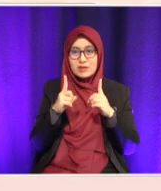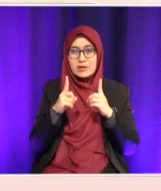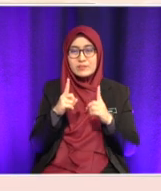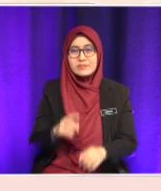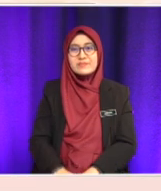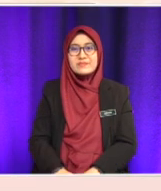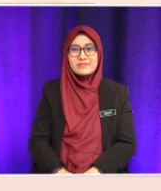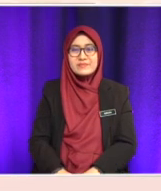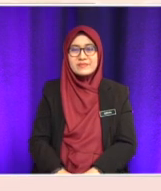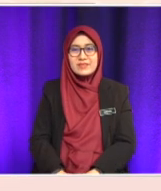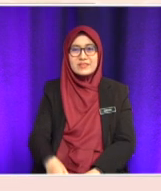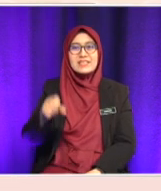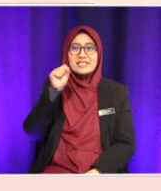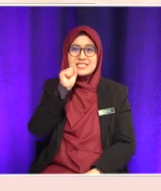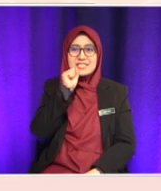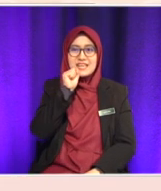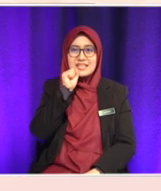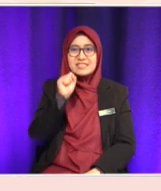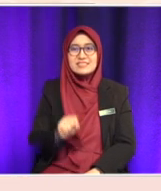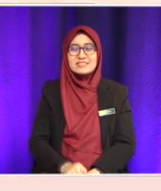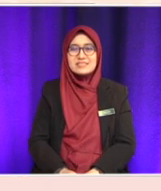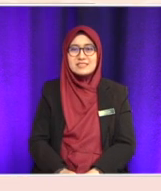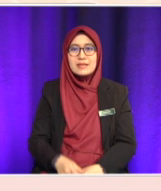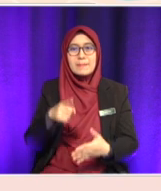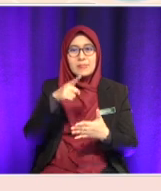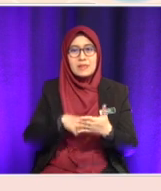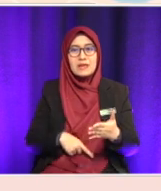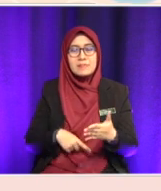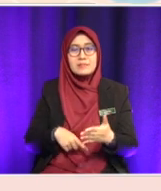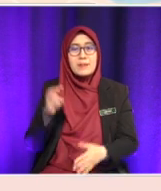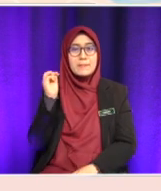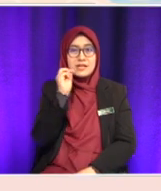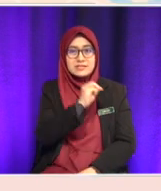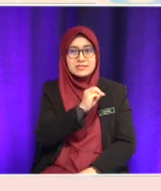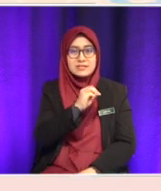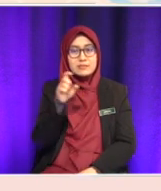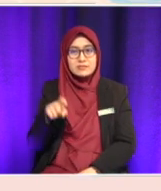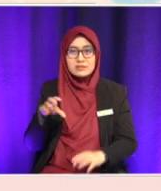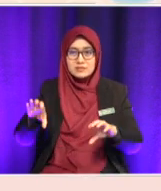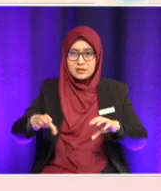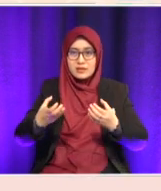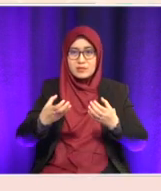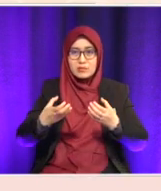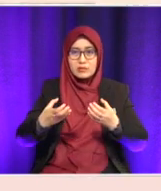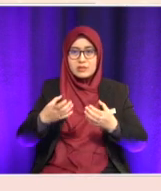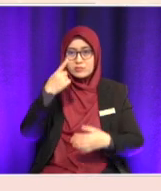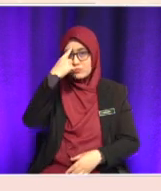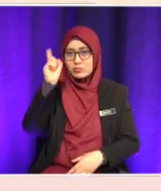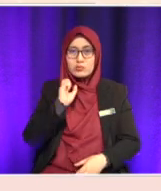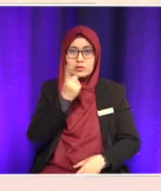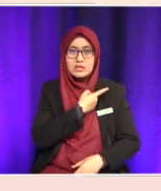Oke say Apa tindakan maksud yaitu yang wajar untuk dicontohi